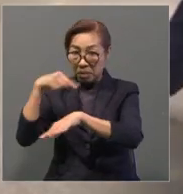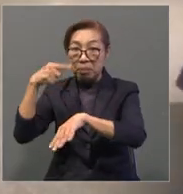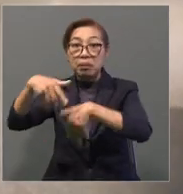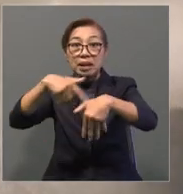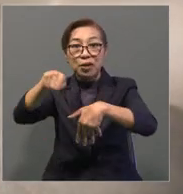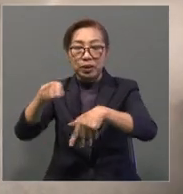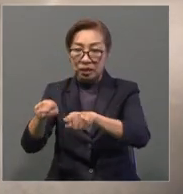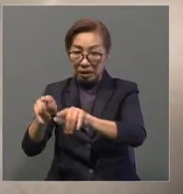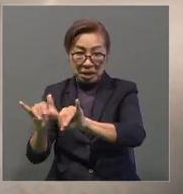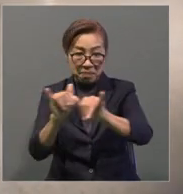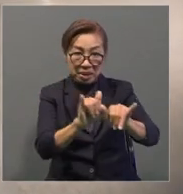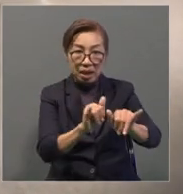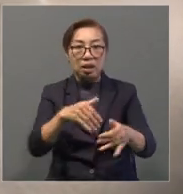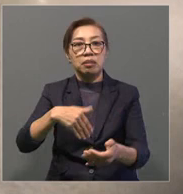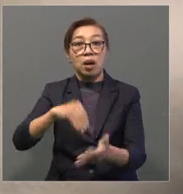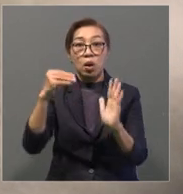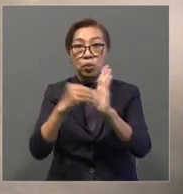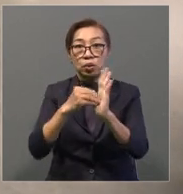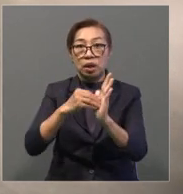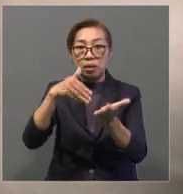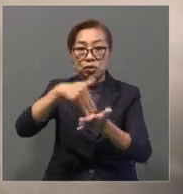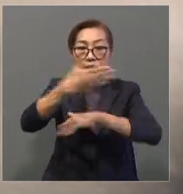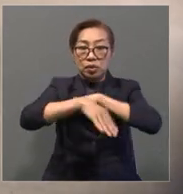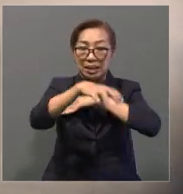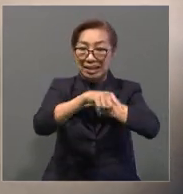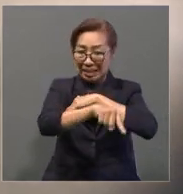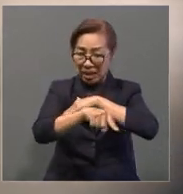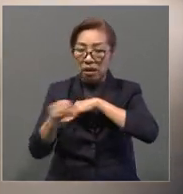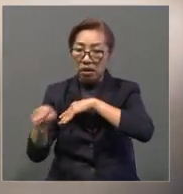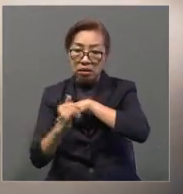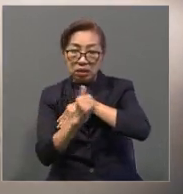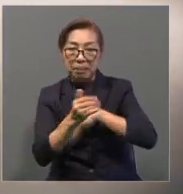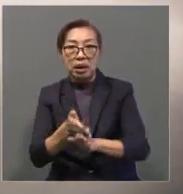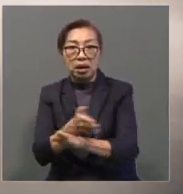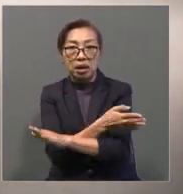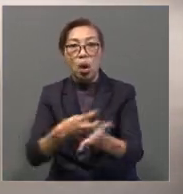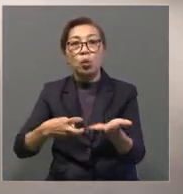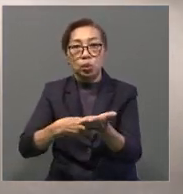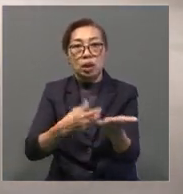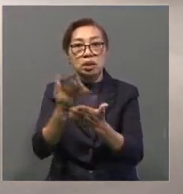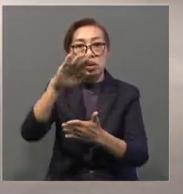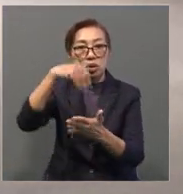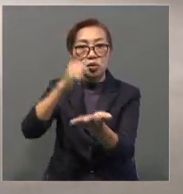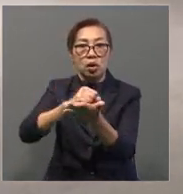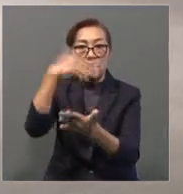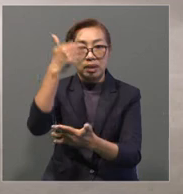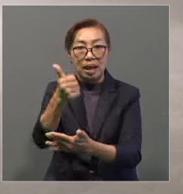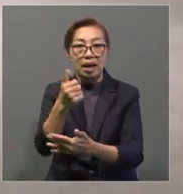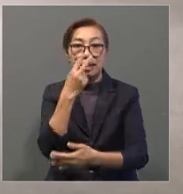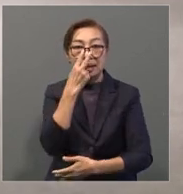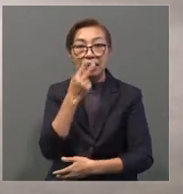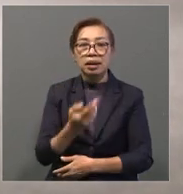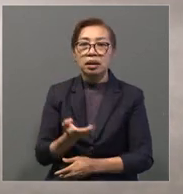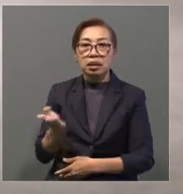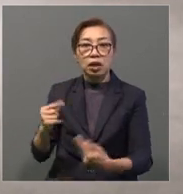เปลี่ยนใช้บริการที่สถานีกลางกรุงเทพอภิวัฒน์นะคะก็สามารถที่จะสำรองที่นั่งล่วงหน้าได้ภาพที่เห็นเนี่ยเป็นภาพบรรยากาศ